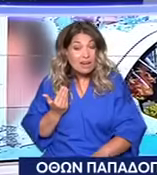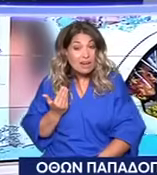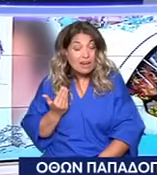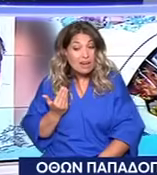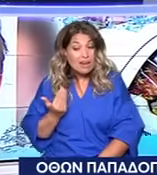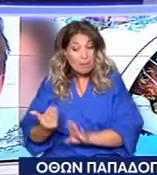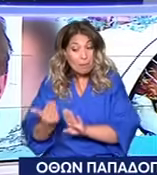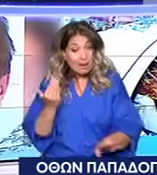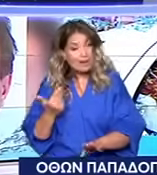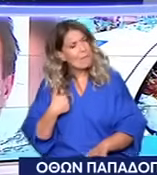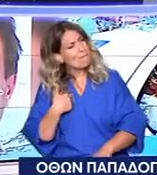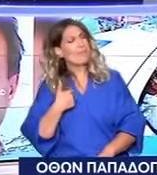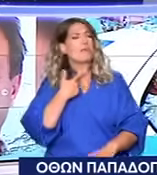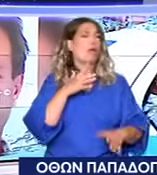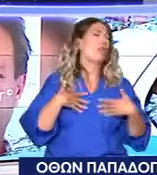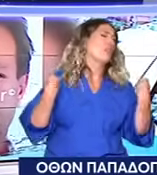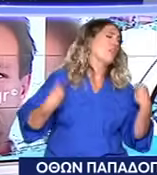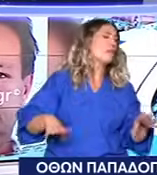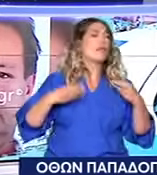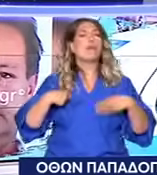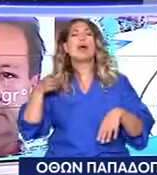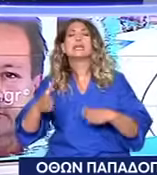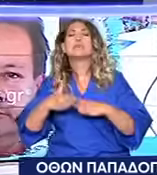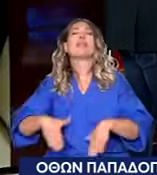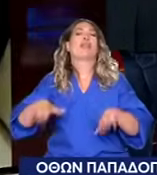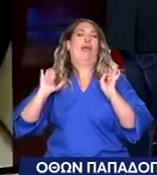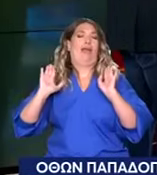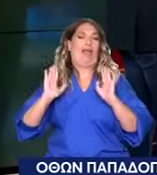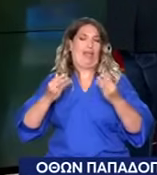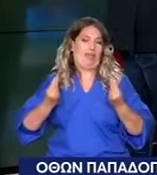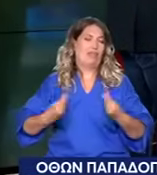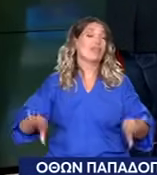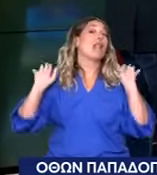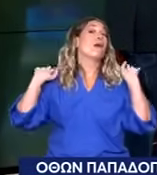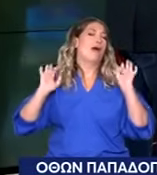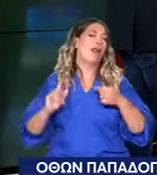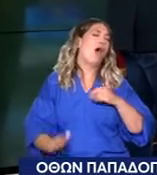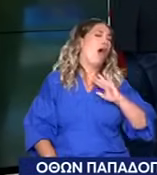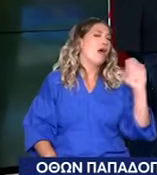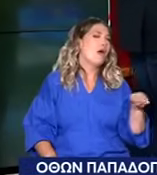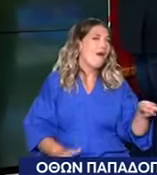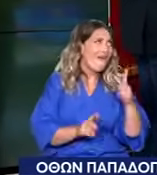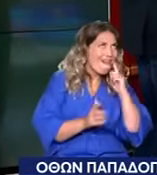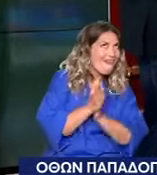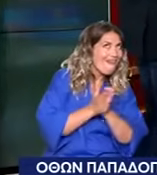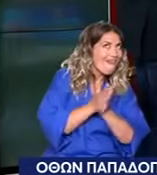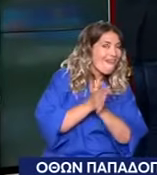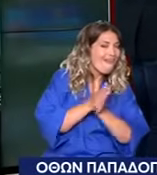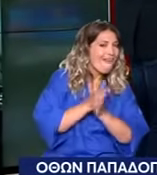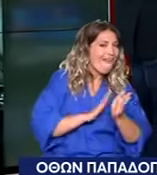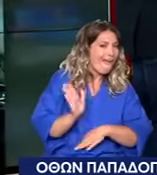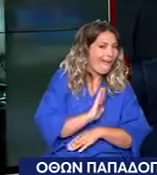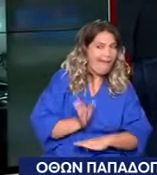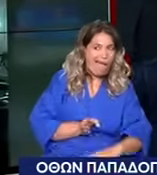στο σπίτι, θεωρούσαν ότι δεν έχω γυρίσει, λέει το περιβάλλον της κυρίας Πολυζογοπούλου, επαναλαμβάνω. Δεν είναι δική μας ισχυρισμή. Και μπήκαν για να πάρουν κρυφά